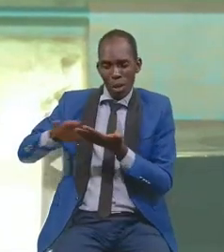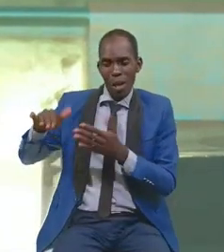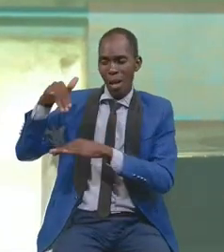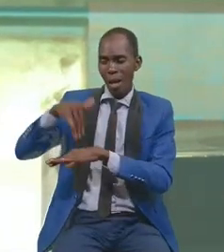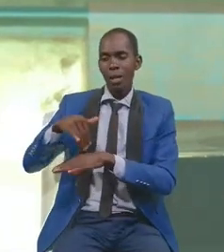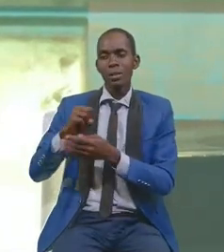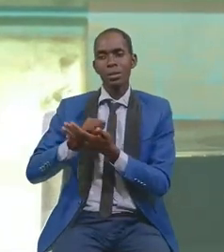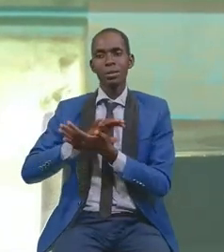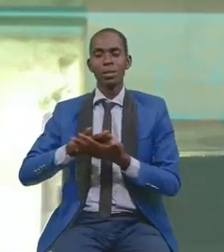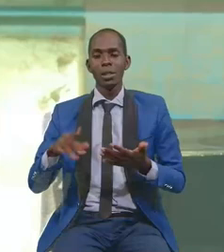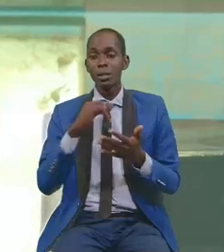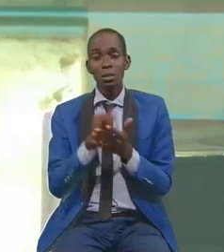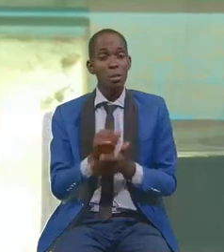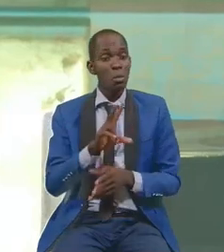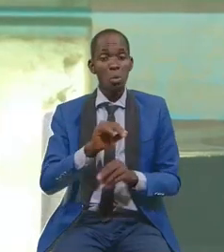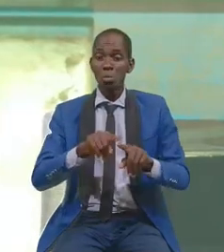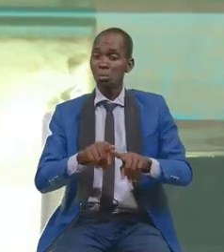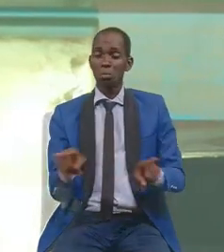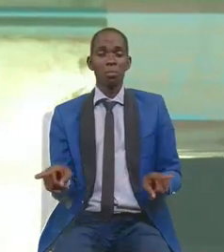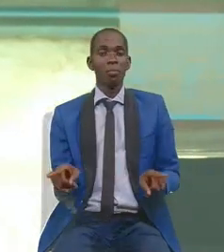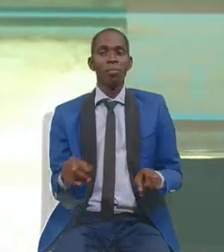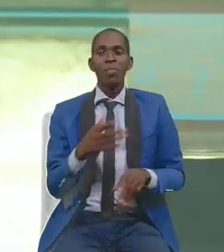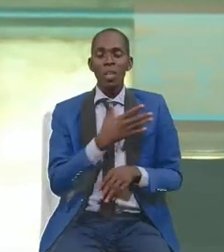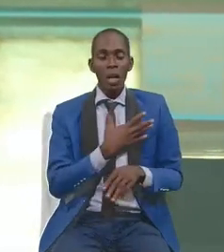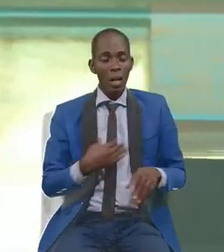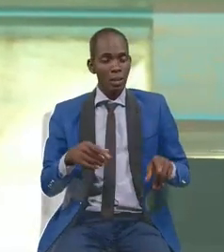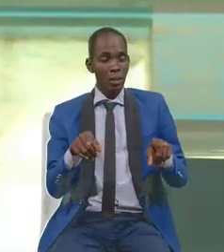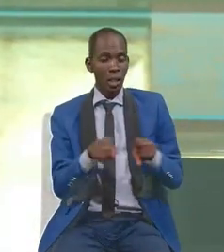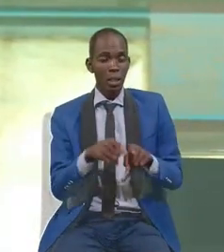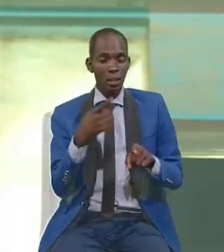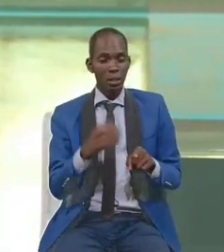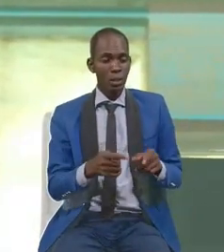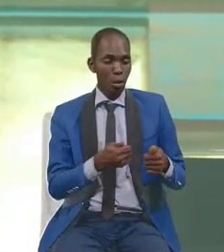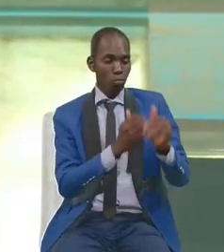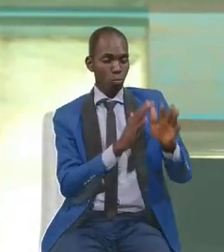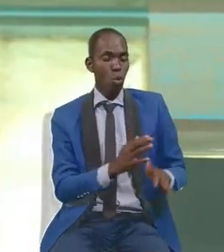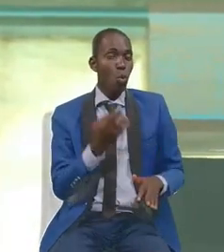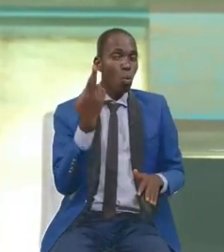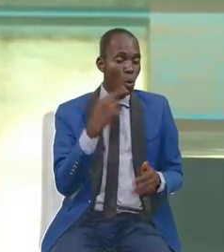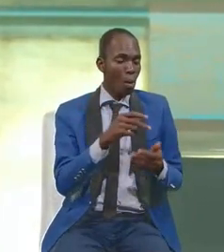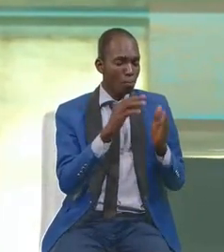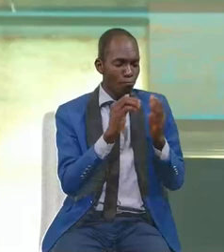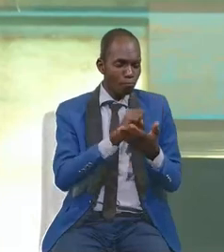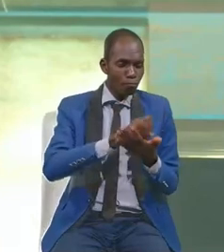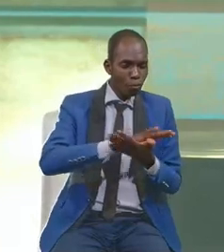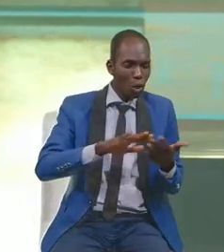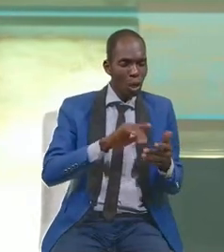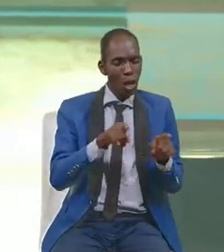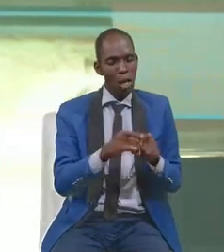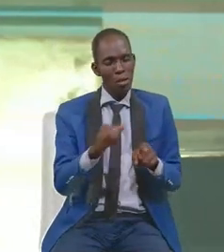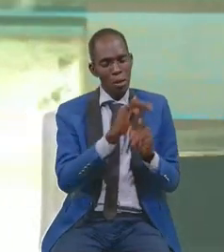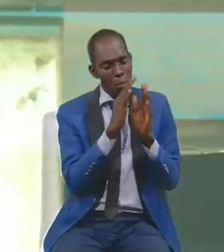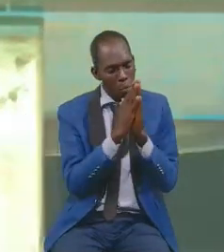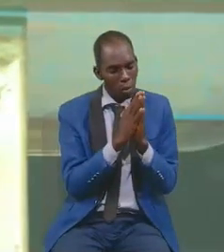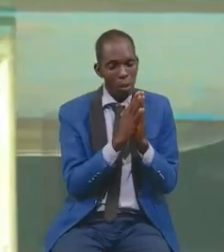n'y a pas de différence. Comme les apôtres sont sanctifiés, comme ils ont prié, ils ont cru au Seigneur, qu'il n'a fait